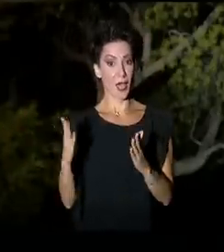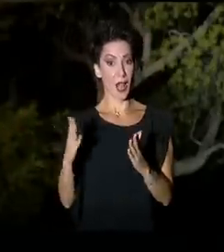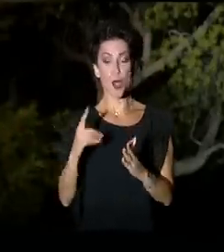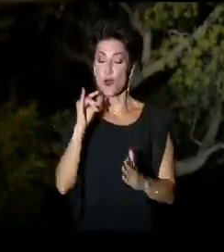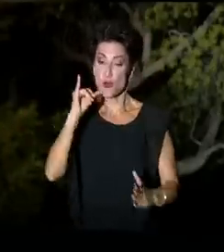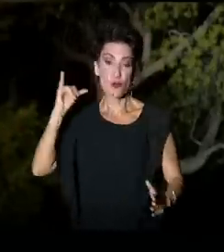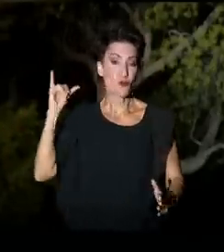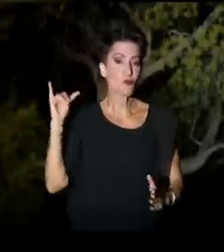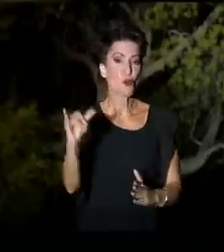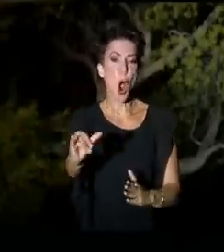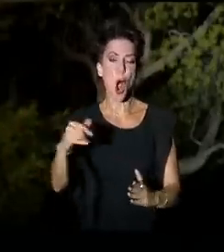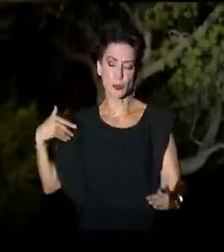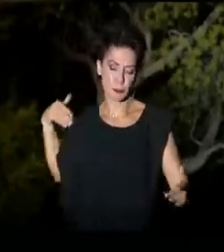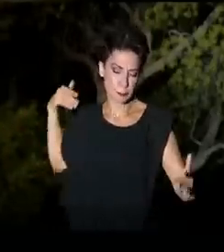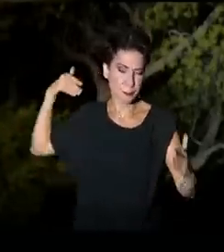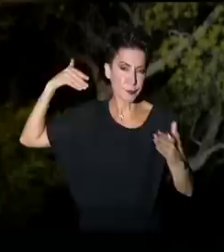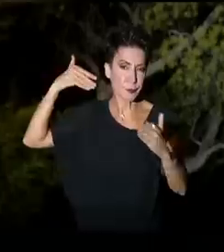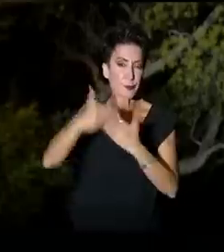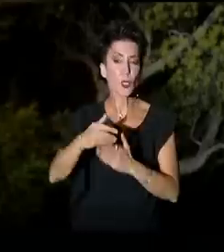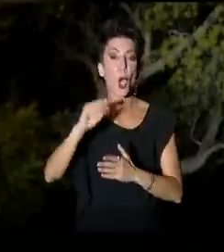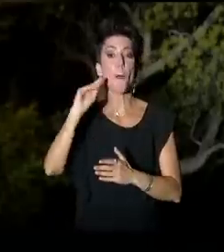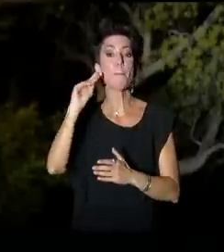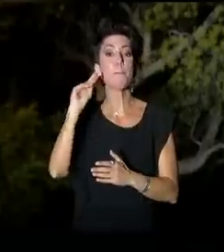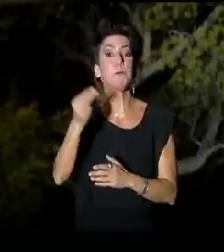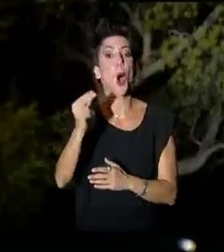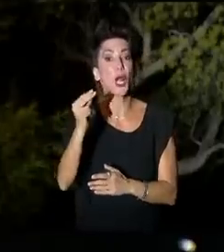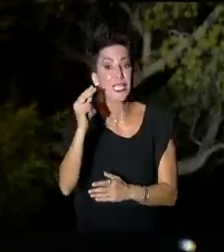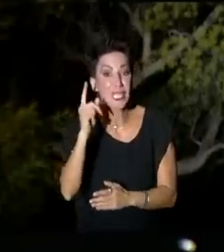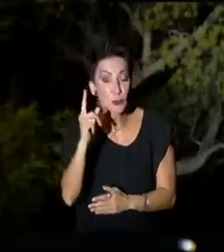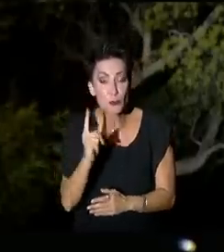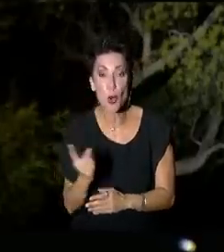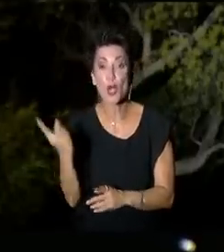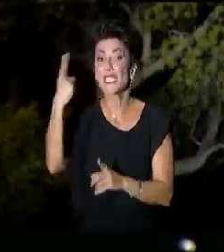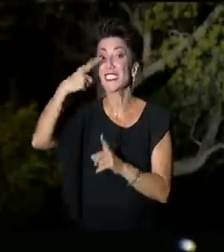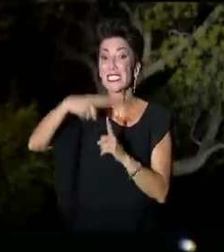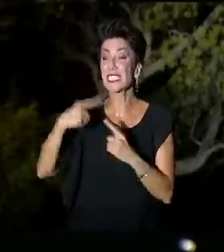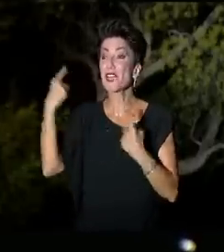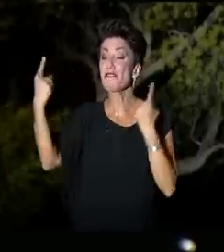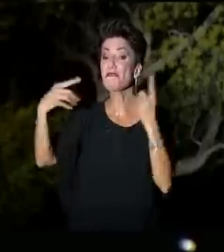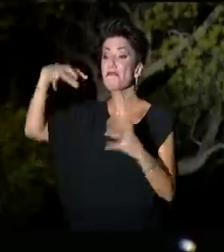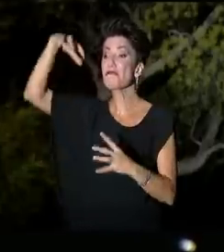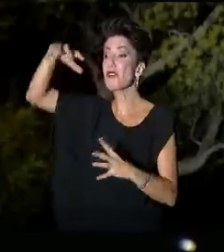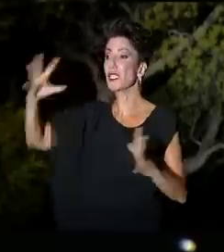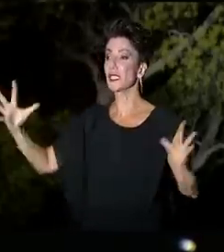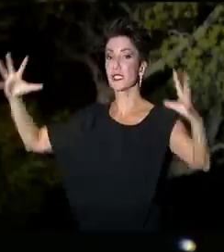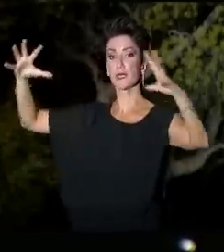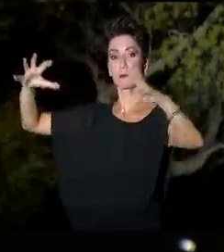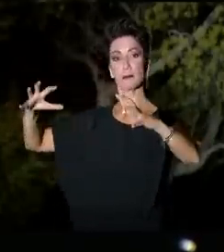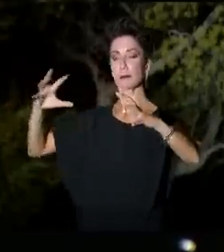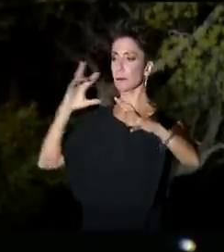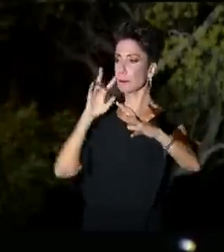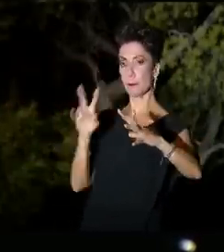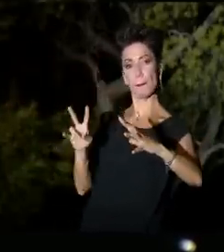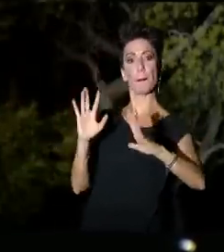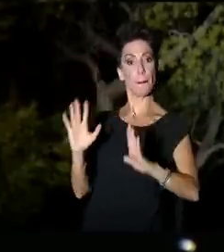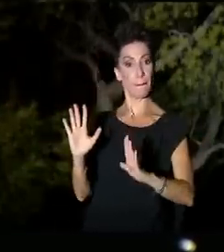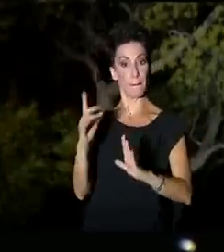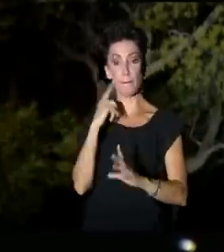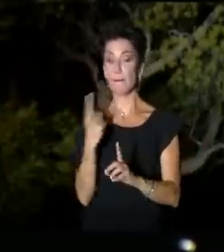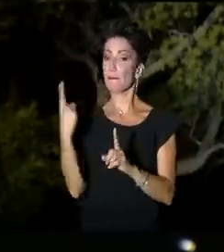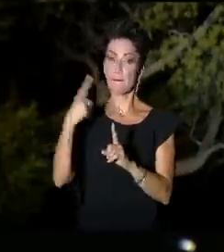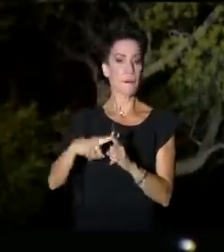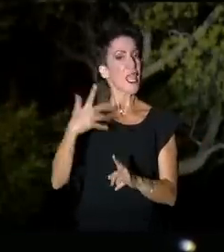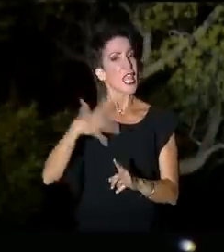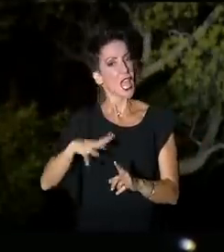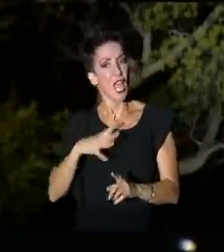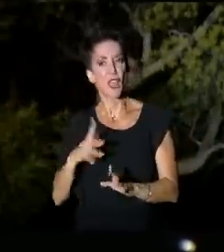πολιτιστικού αλλά και φυσικού τοπόσιμου. Και από την άλλη μεριά, να εξυγχρονιστούν οι